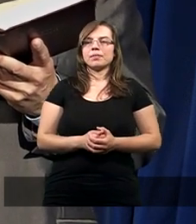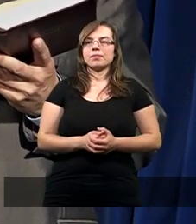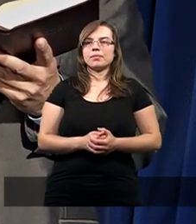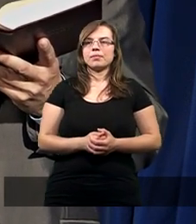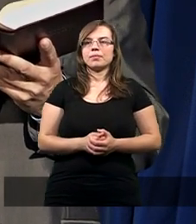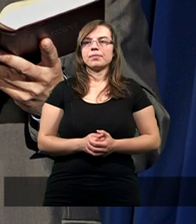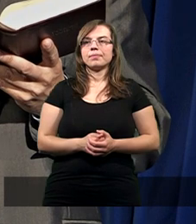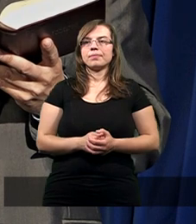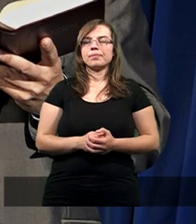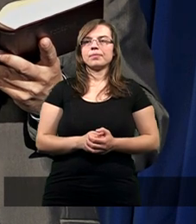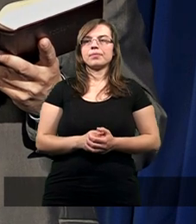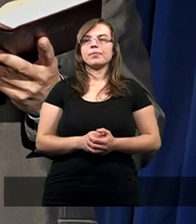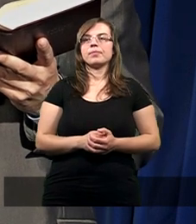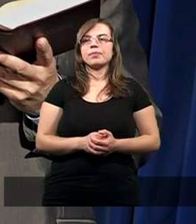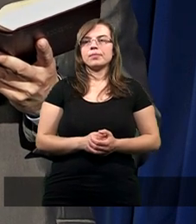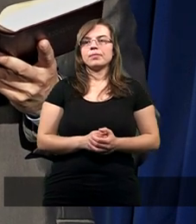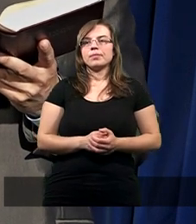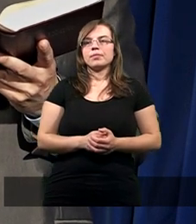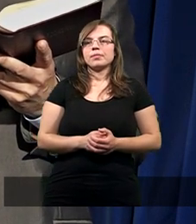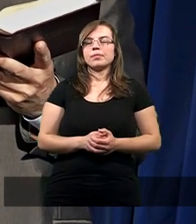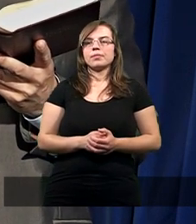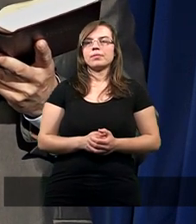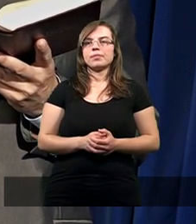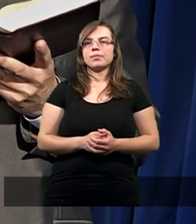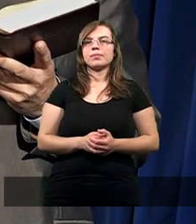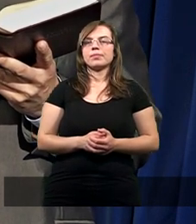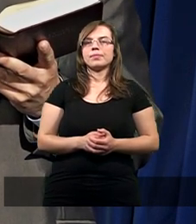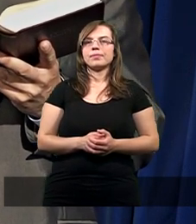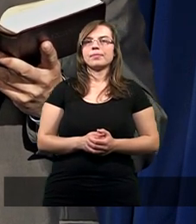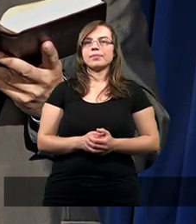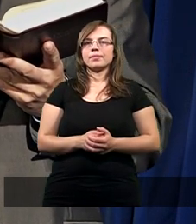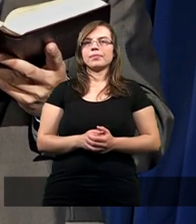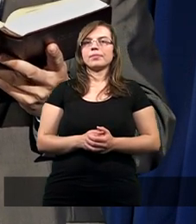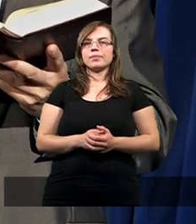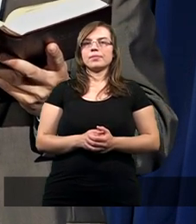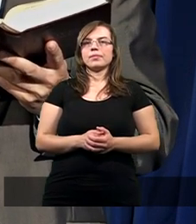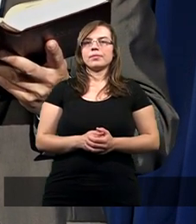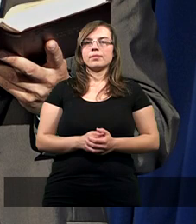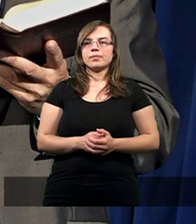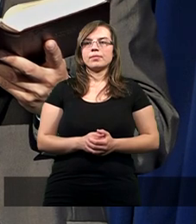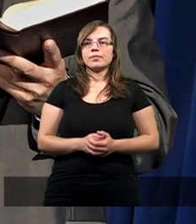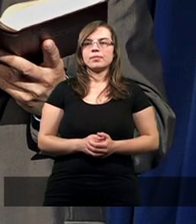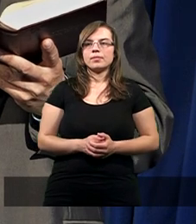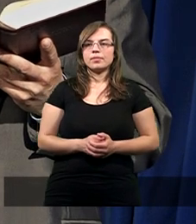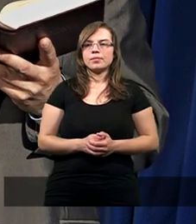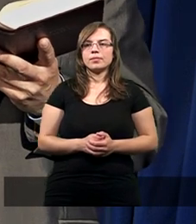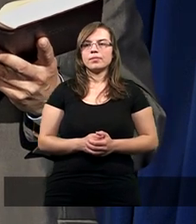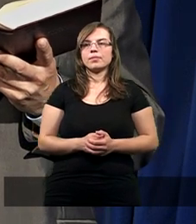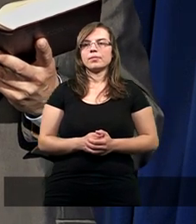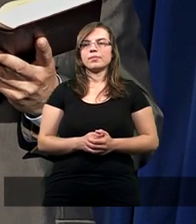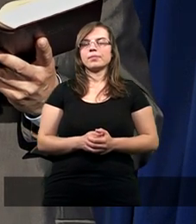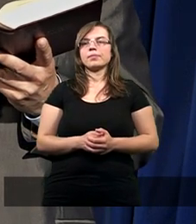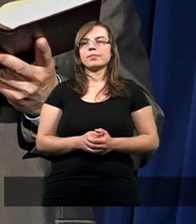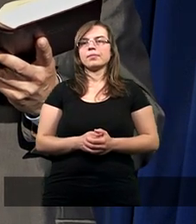They said, tempting him, that they might have to accuse him, but Jesus stooped down and with his finger wrote